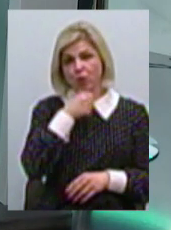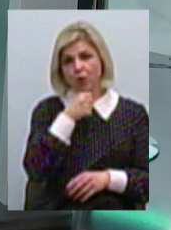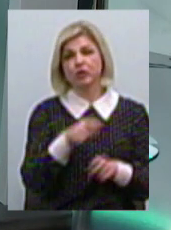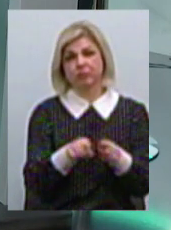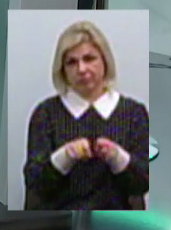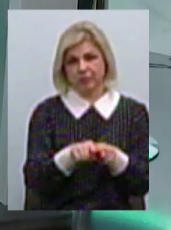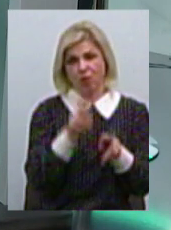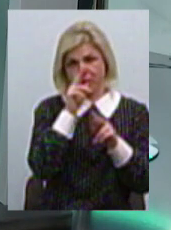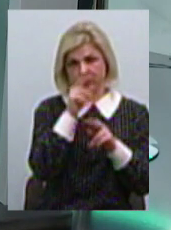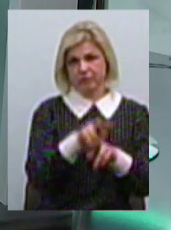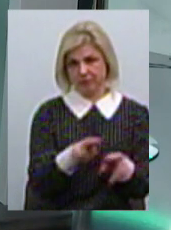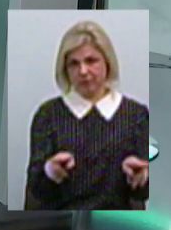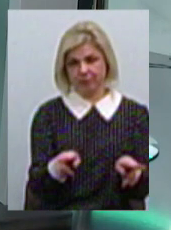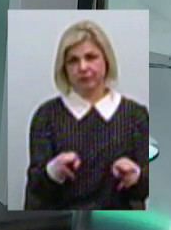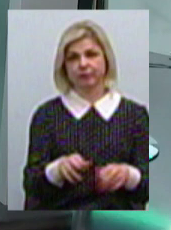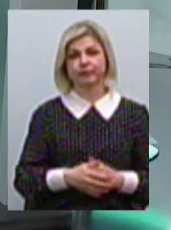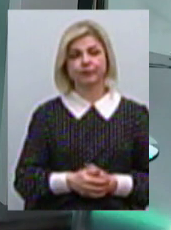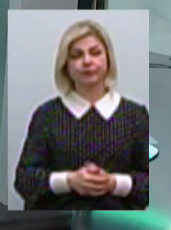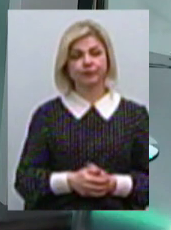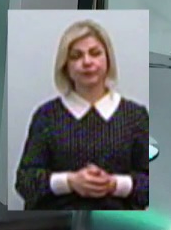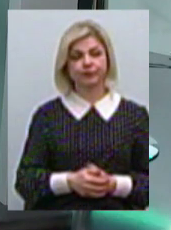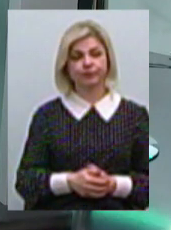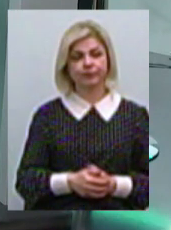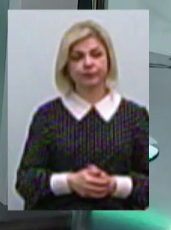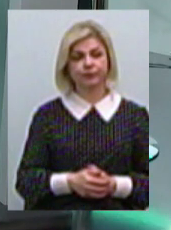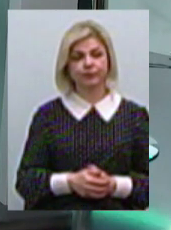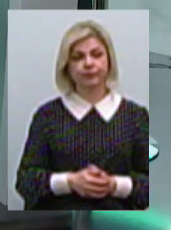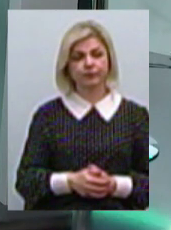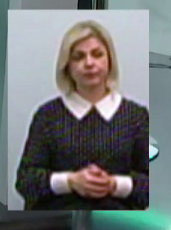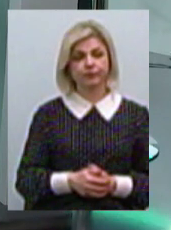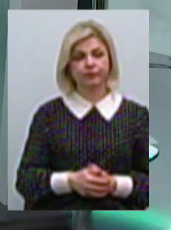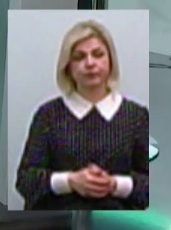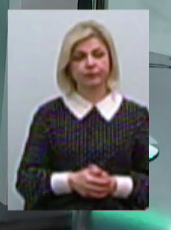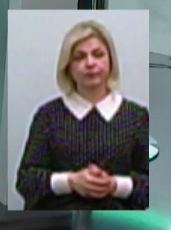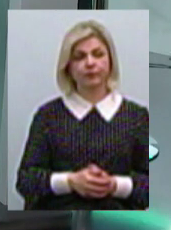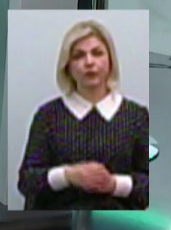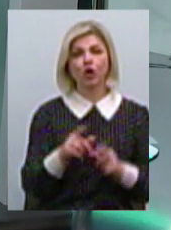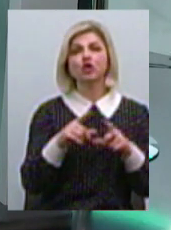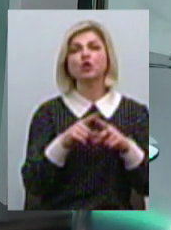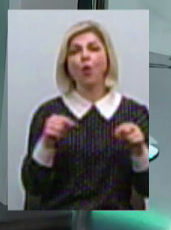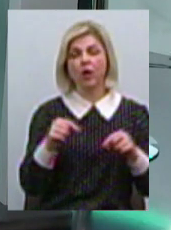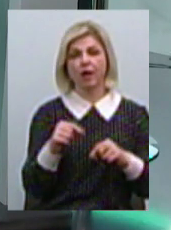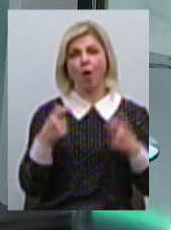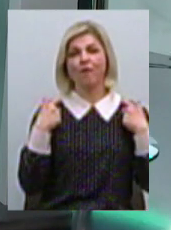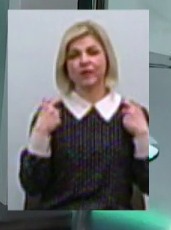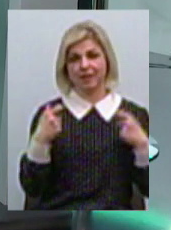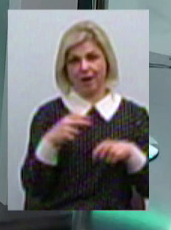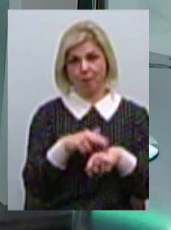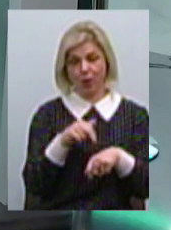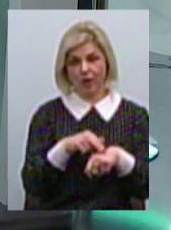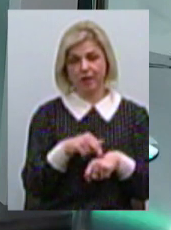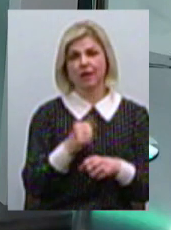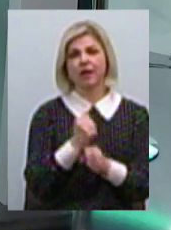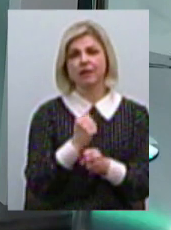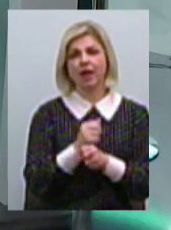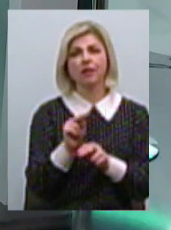тих же самих помилок, як ви сказали. Вони також переходять дорогу. Тому шкільні офіцери поліції проводять профілактичні